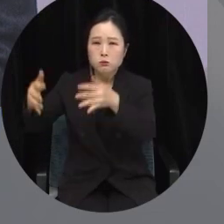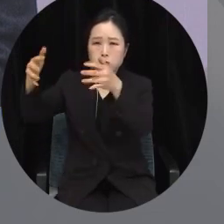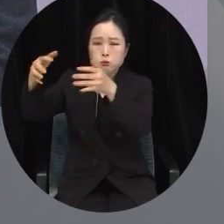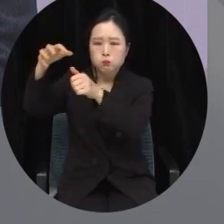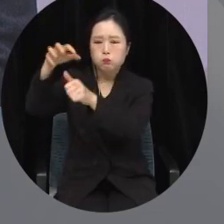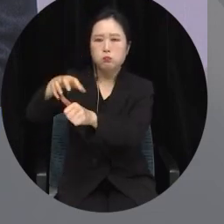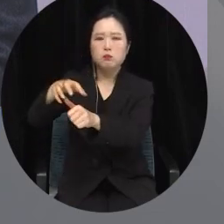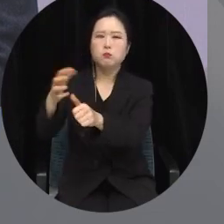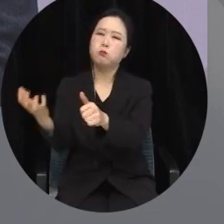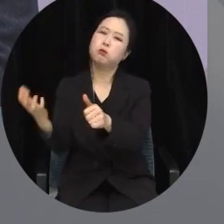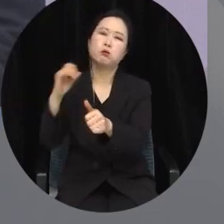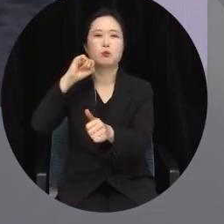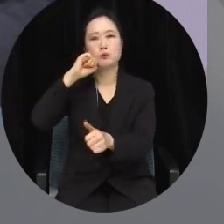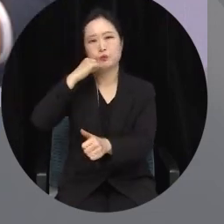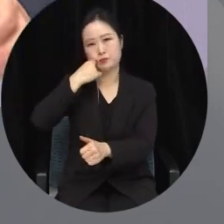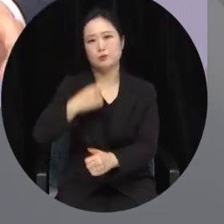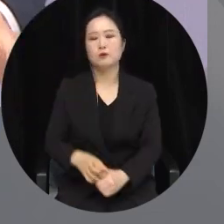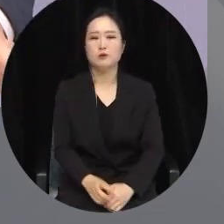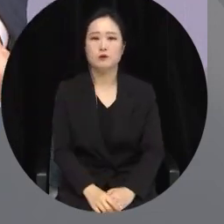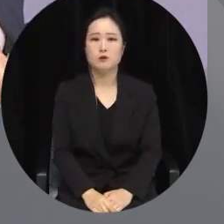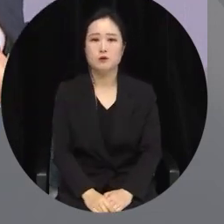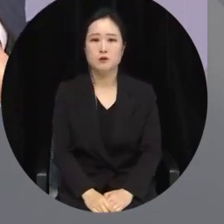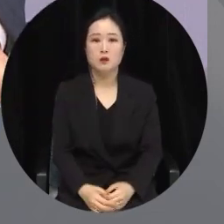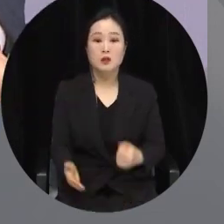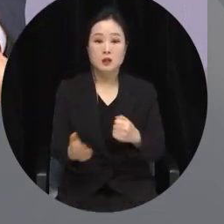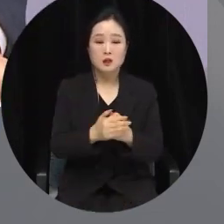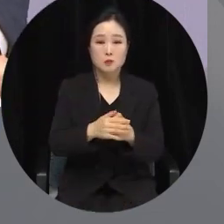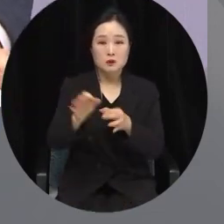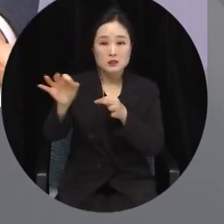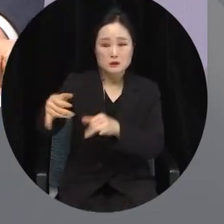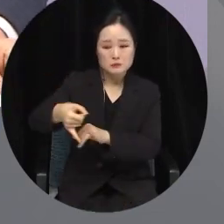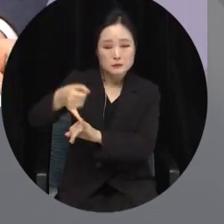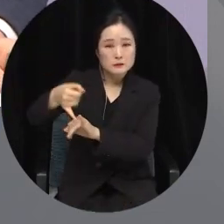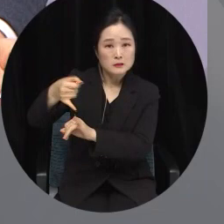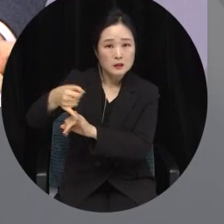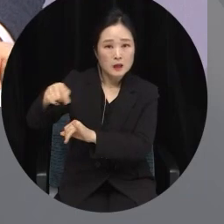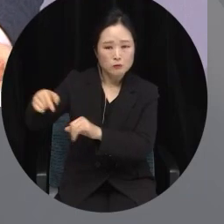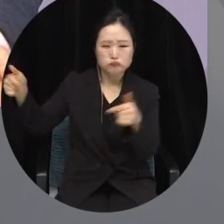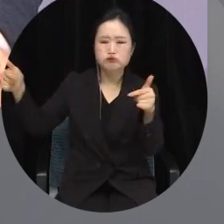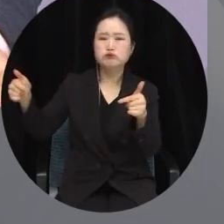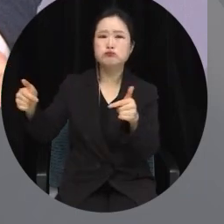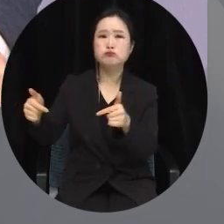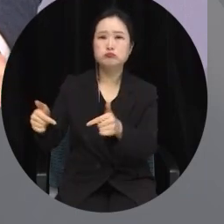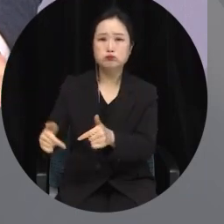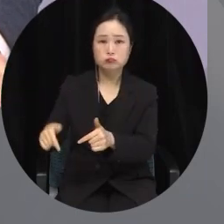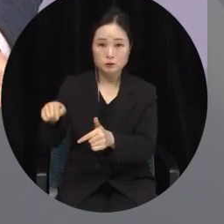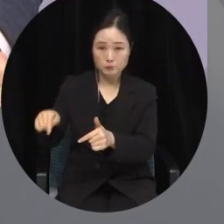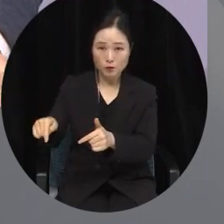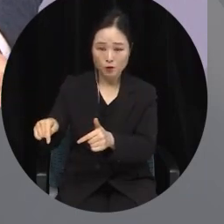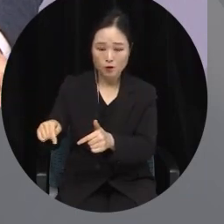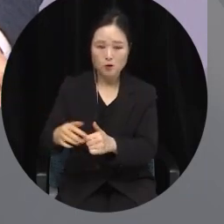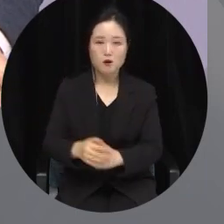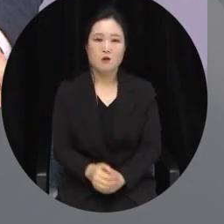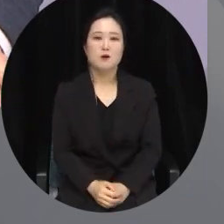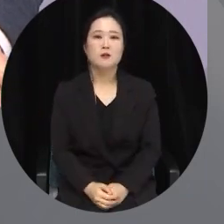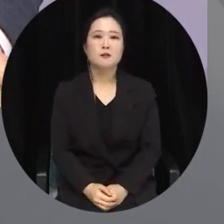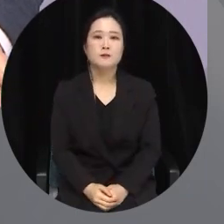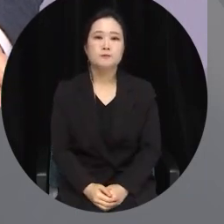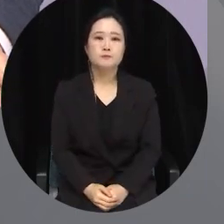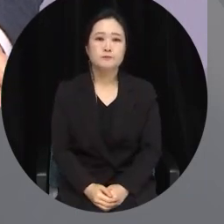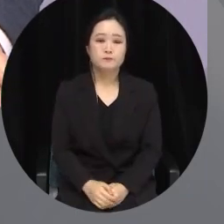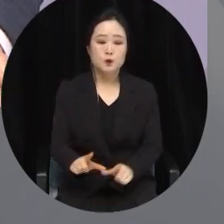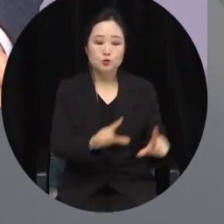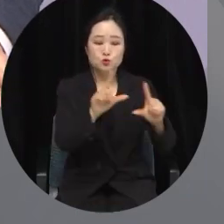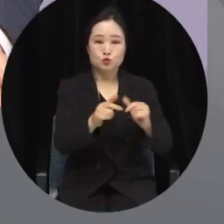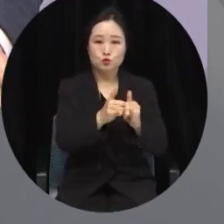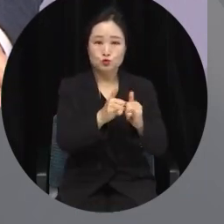수는 없습니다. 그런 점에서 기부 체납 비율을 줄여서 동수를 늘림으로써 이 주민들의 재산권을